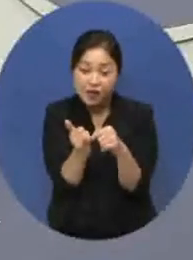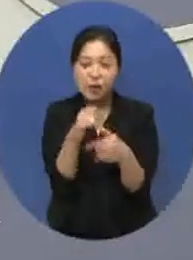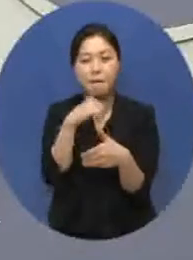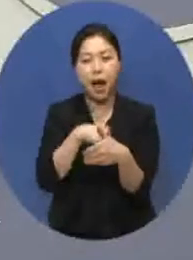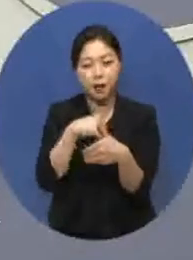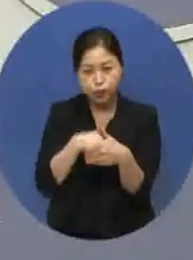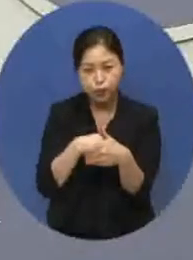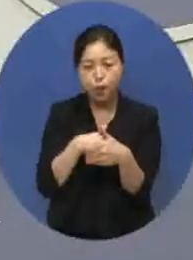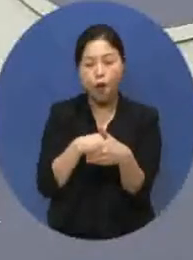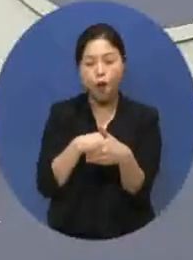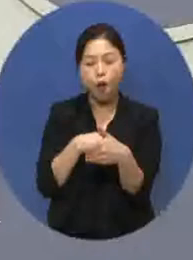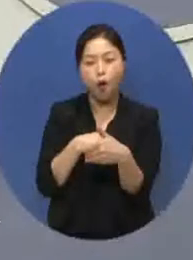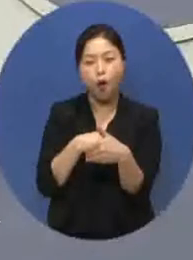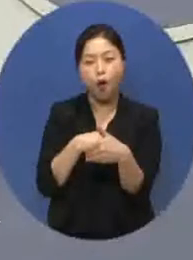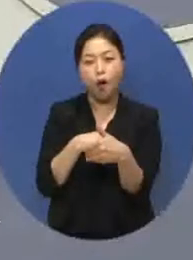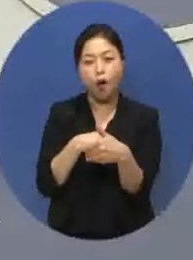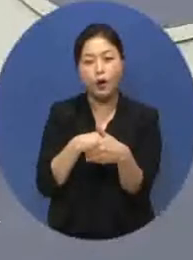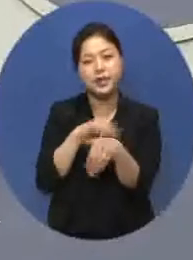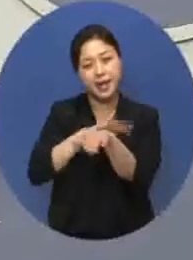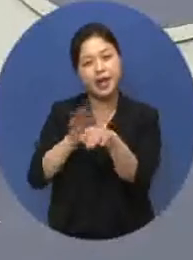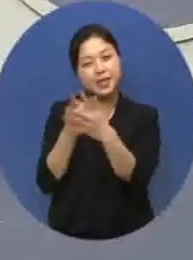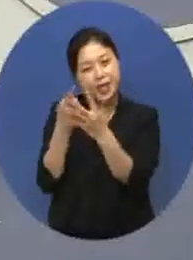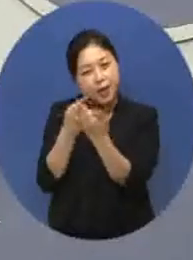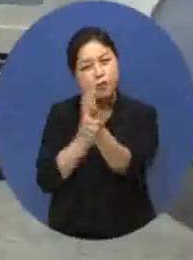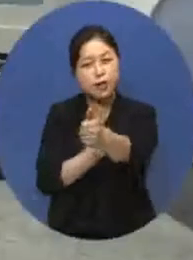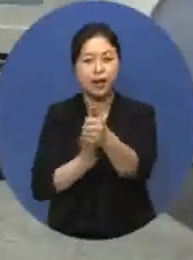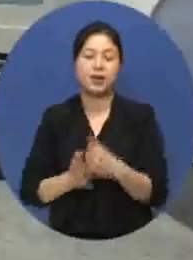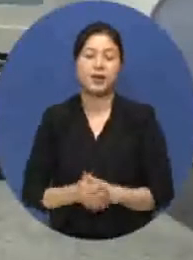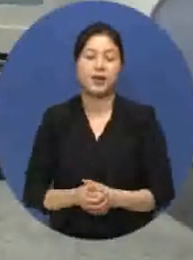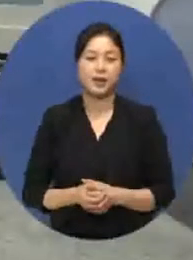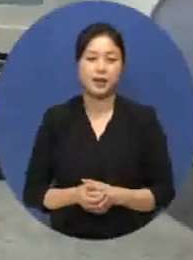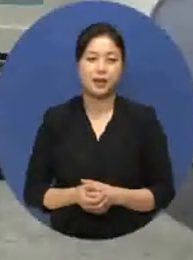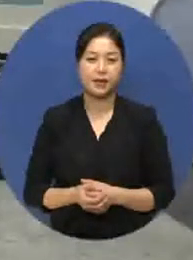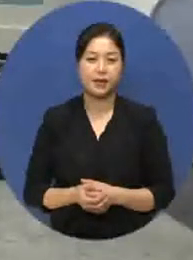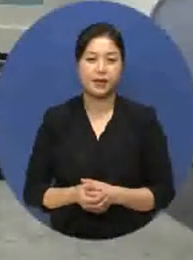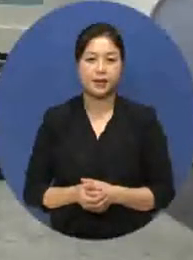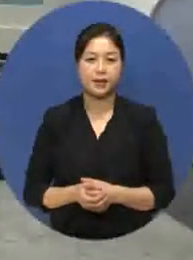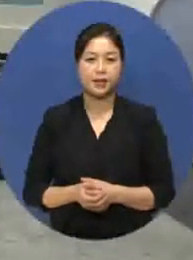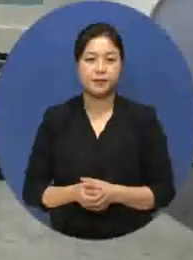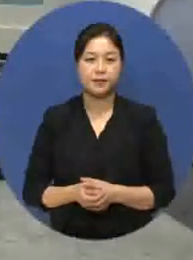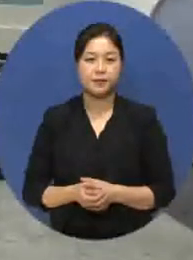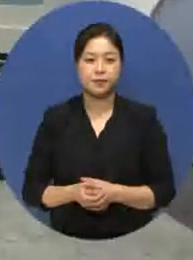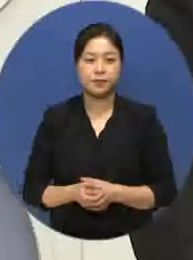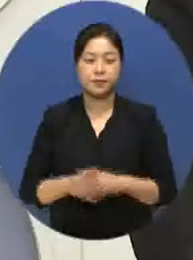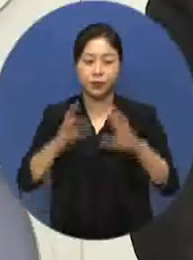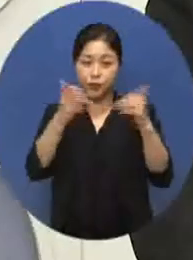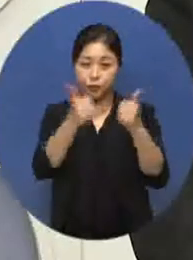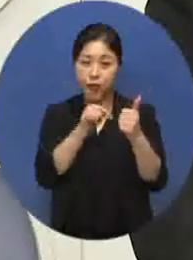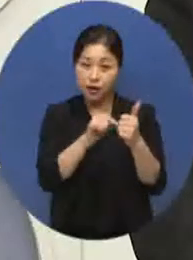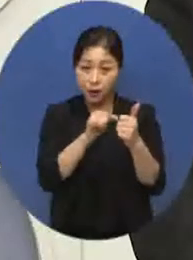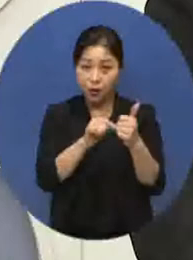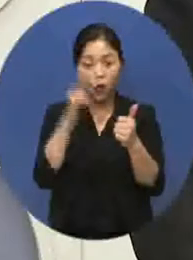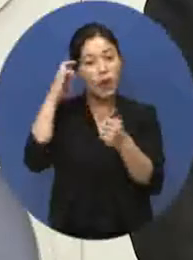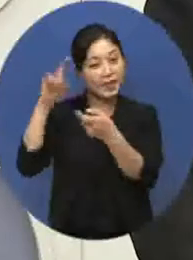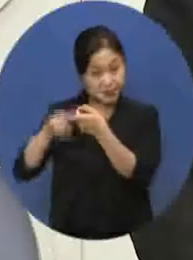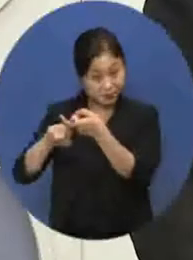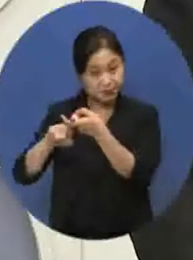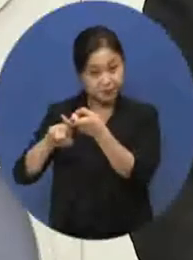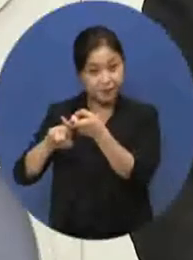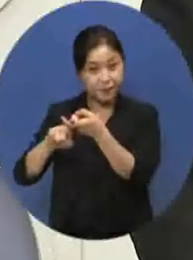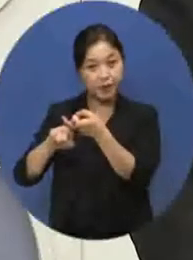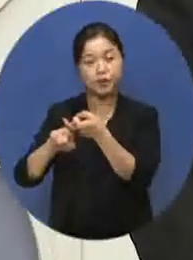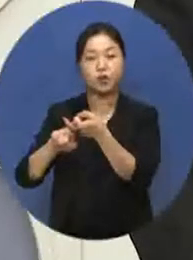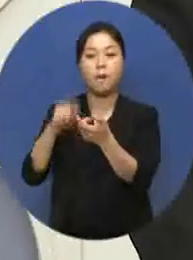마음속으로 이렇게 이해를 해 주셨으면 하는 부탁입니다. 그래서 아마 네. 국회에서도 관심을 그렇죠. 가지고